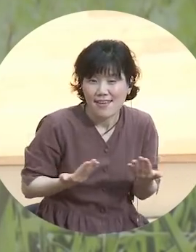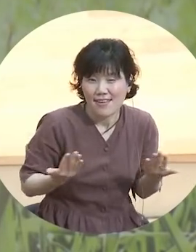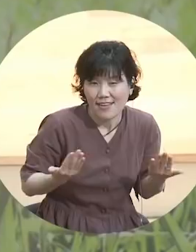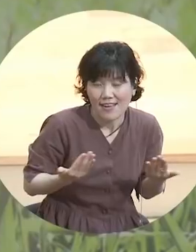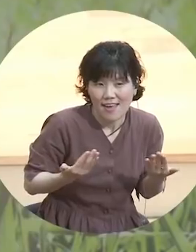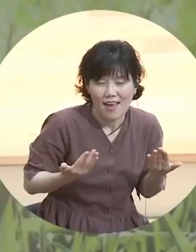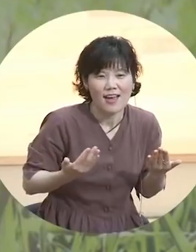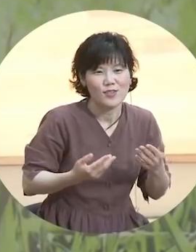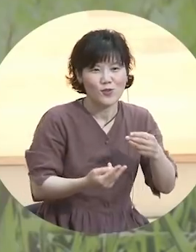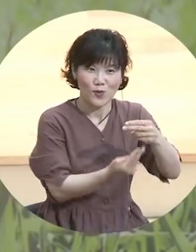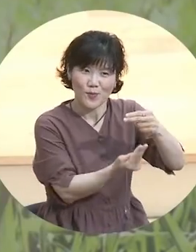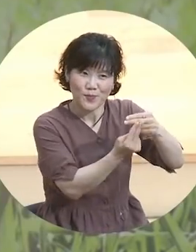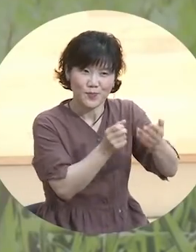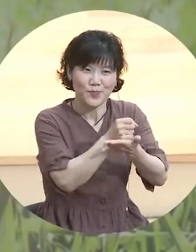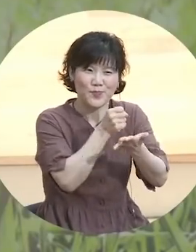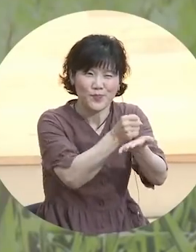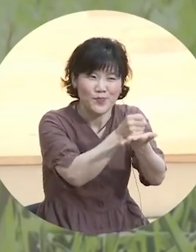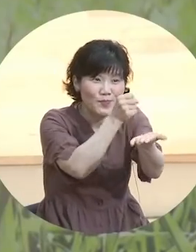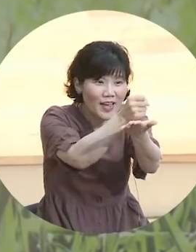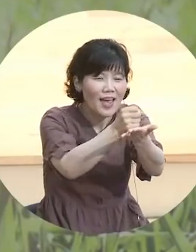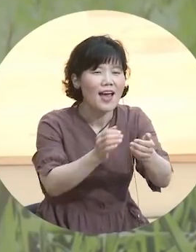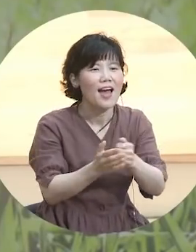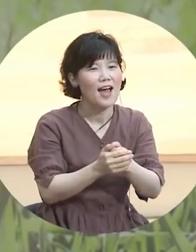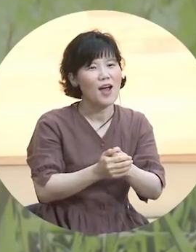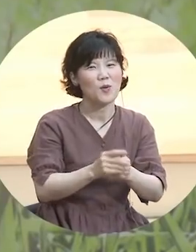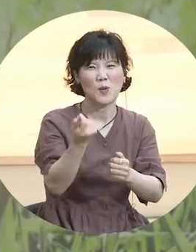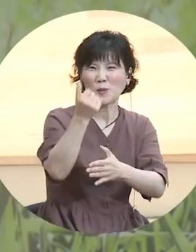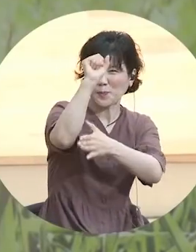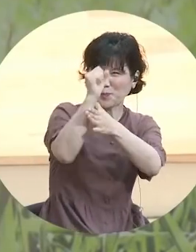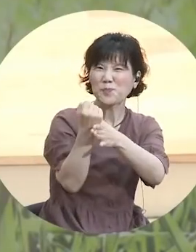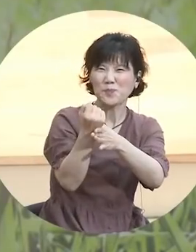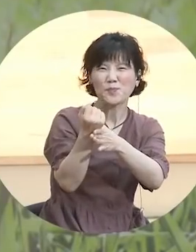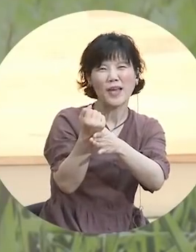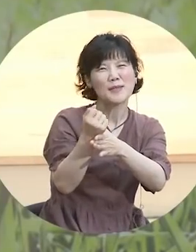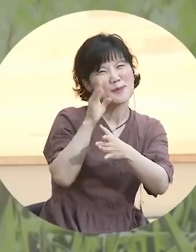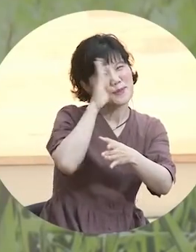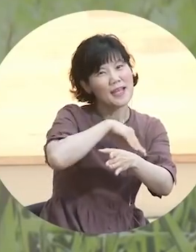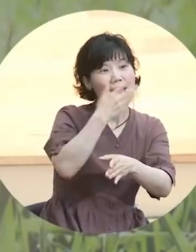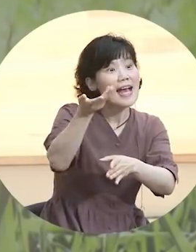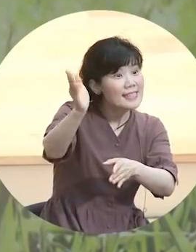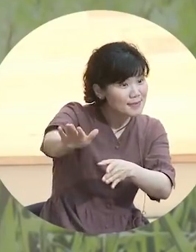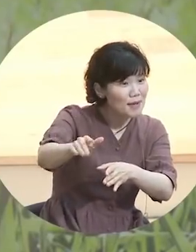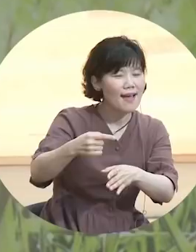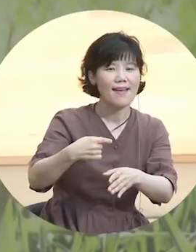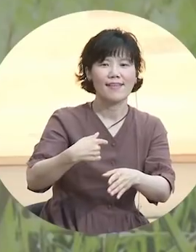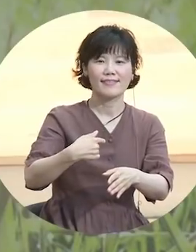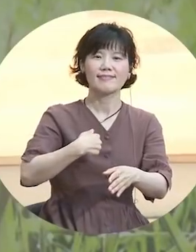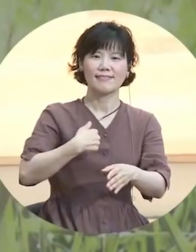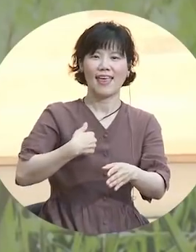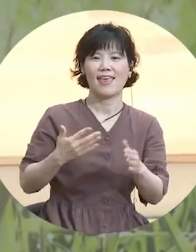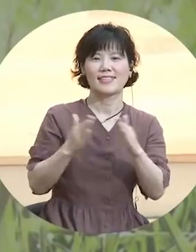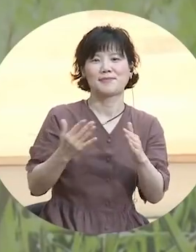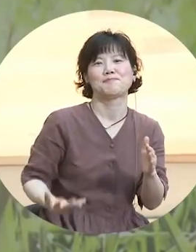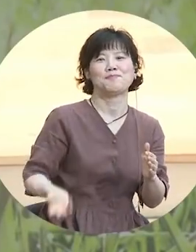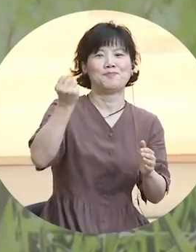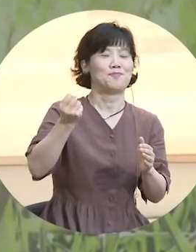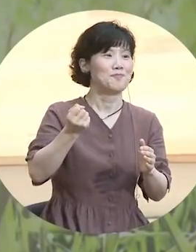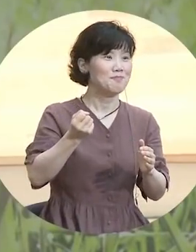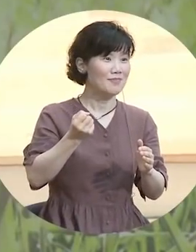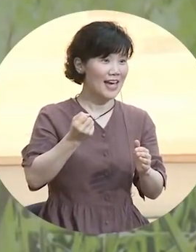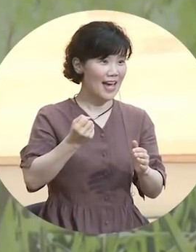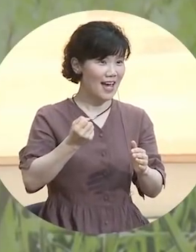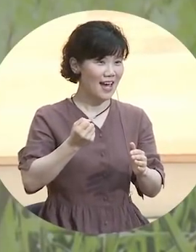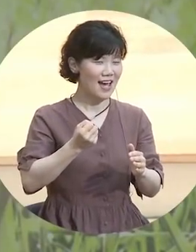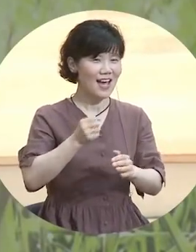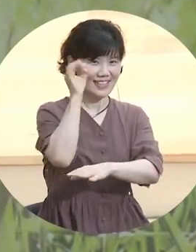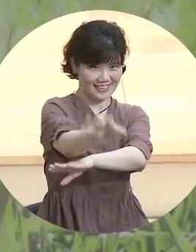일해가지고 이제 적금 넣고 이래가지고 비록 오래되고 낡고 참 뭐 좀 그런 장비지만 그래도 내 집을 마련했다는 기쁨이 있어